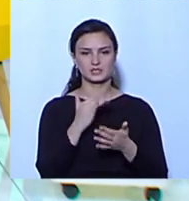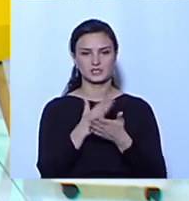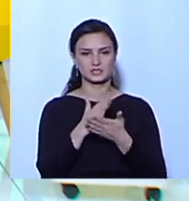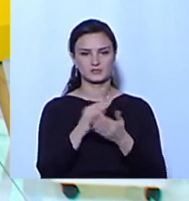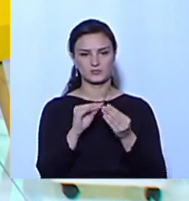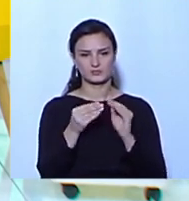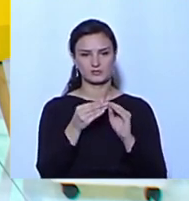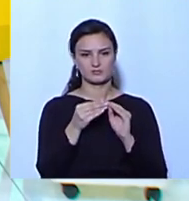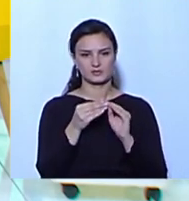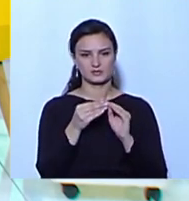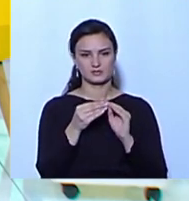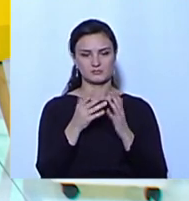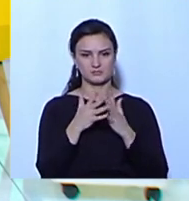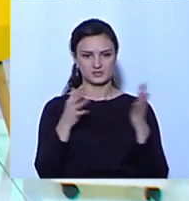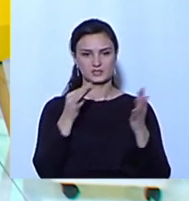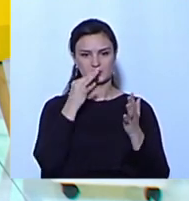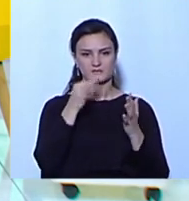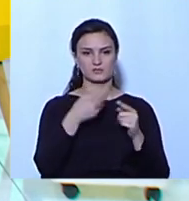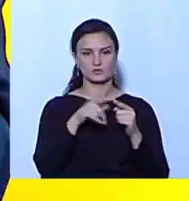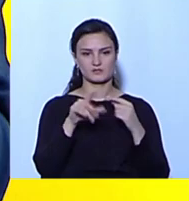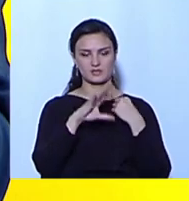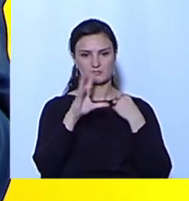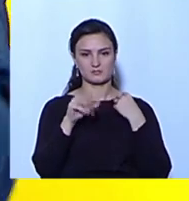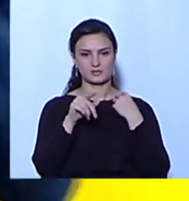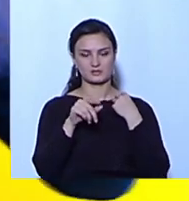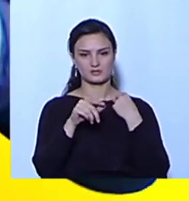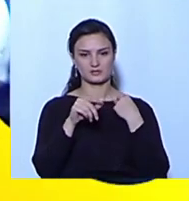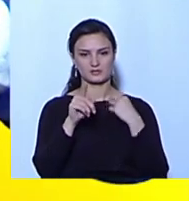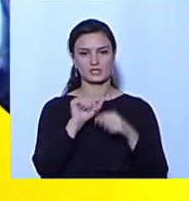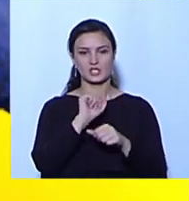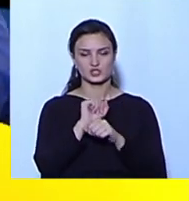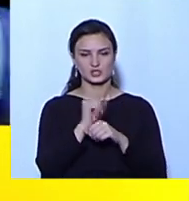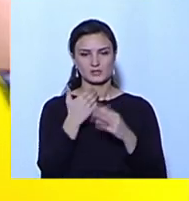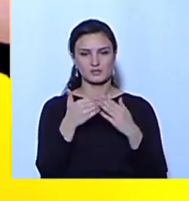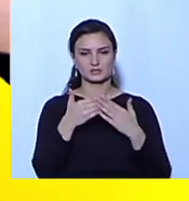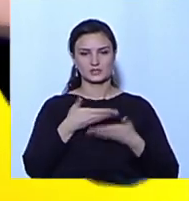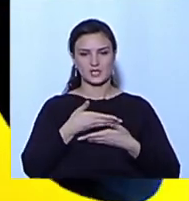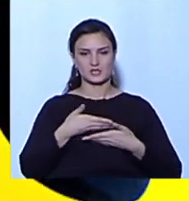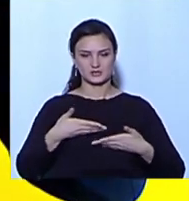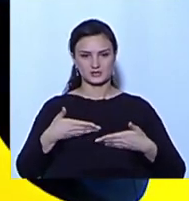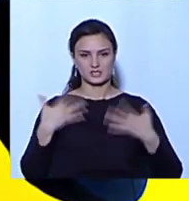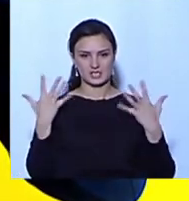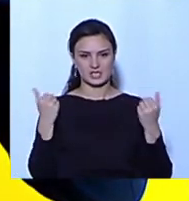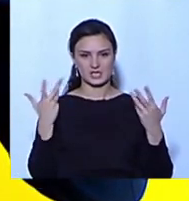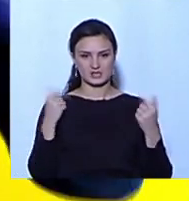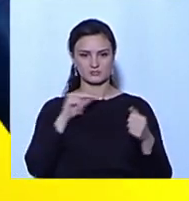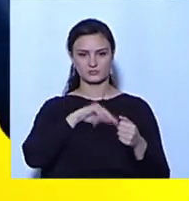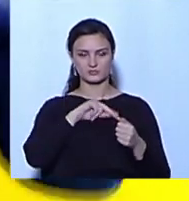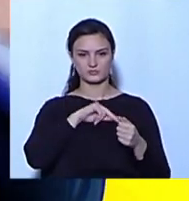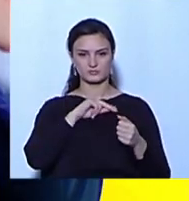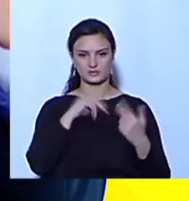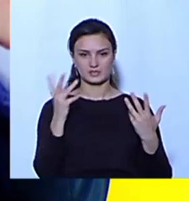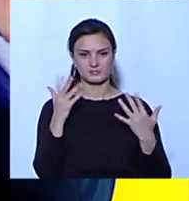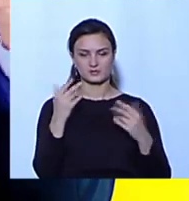ზურგის ტვინში პრობლემა. იმასაც გეტყვით, რომ თუ ეს ყველაფერი გაჩერდა რაღაცა დონეზე, თქვათ აი აქ და ხელები თავისუფალი გვაქვს,